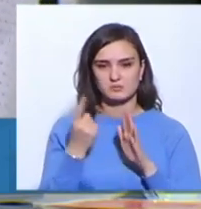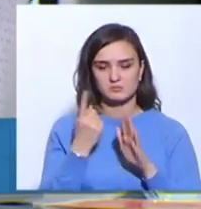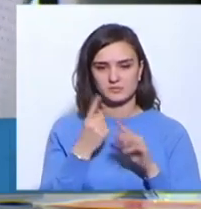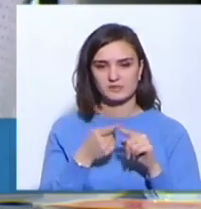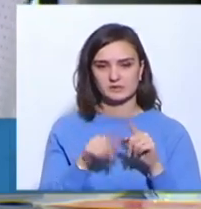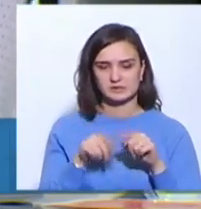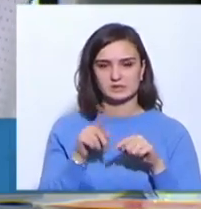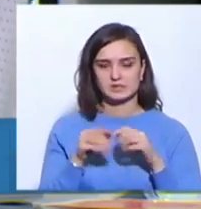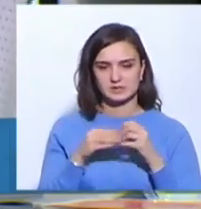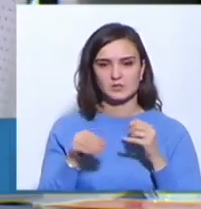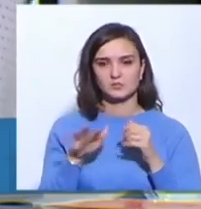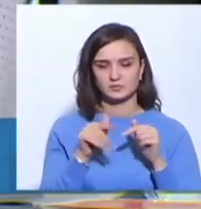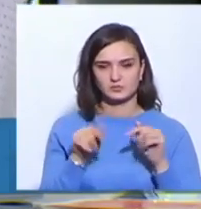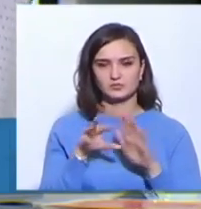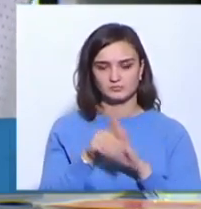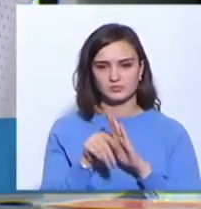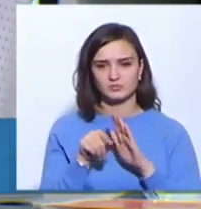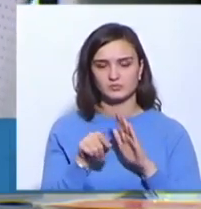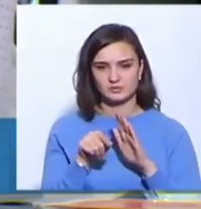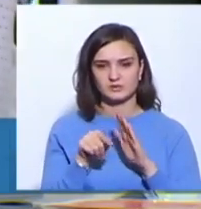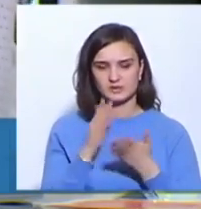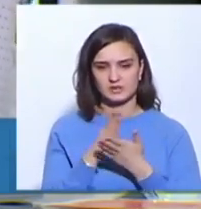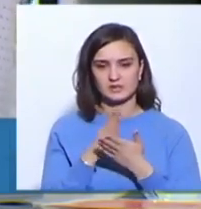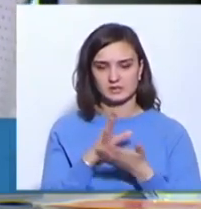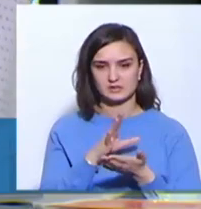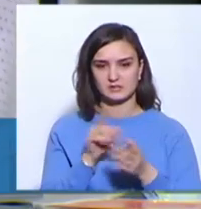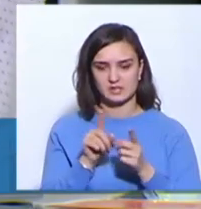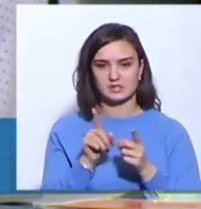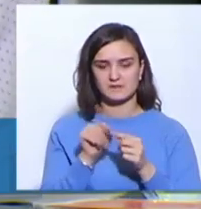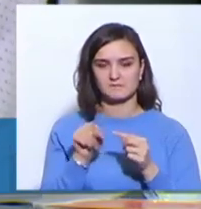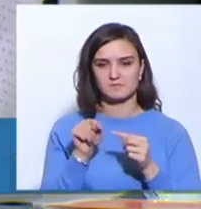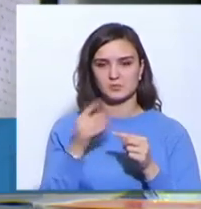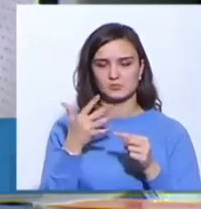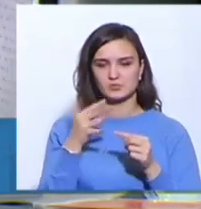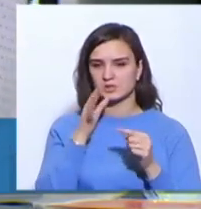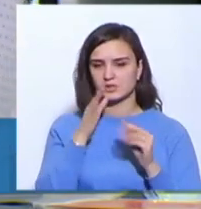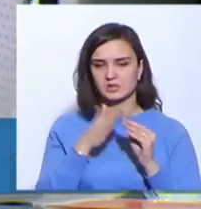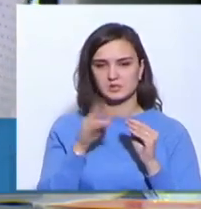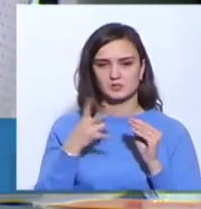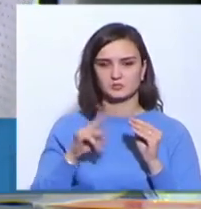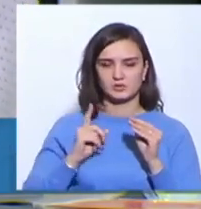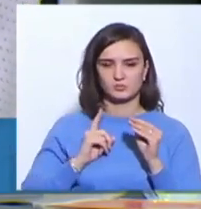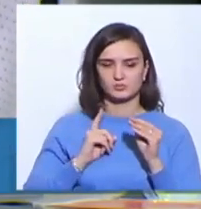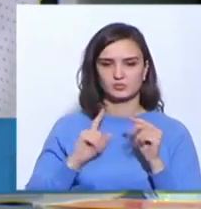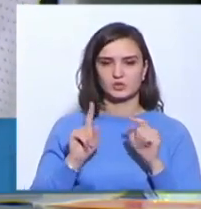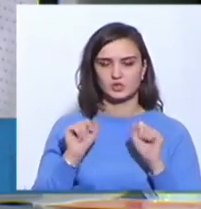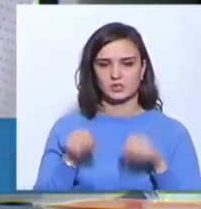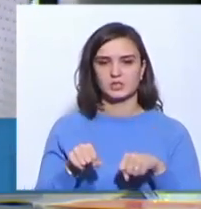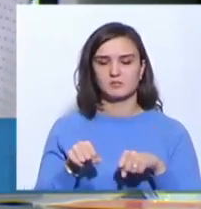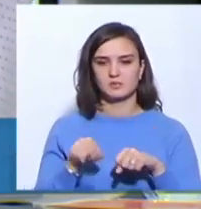ხაზის ნათეს პირველი რიგის ნათესაობაში ყოფილა ესეთი სამ იმან 50 წელსაც არ უნდა დაელოდოს, რაც